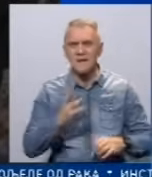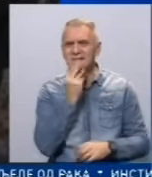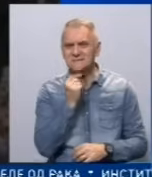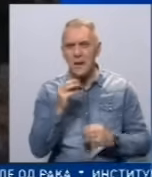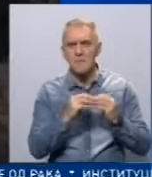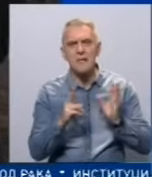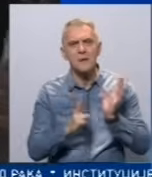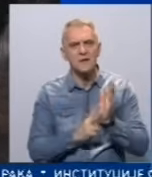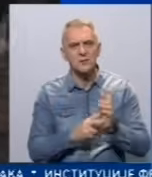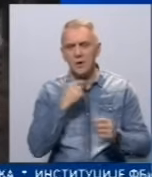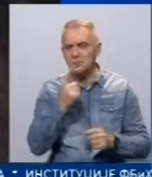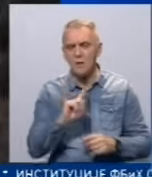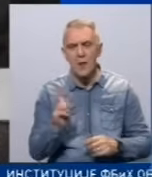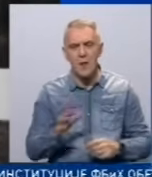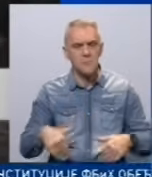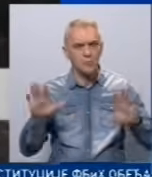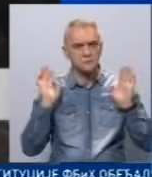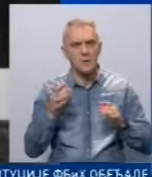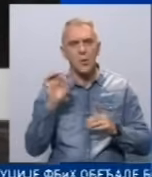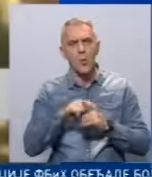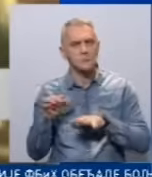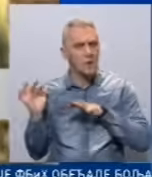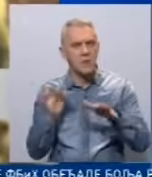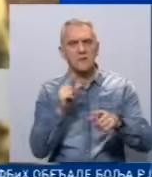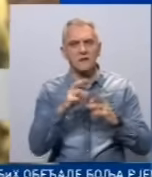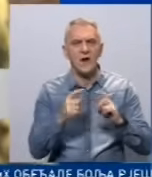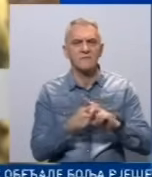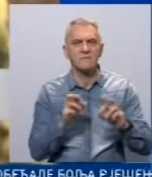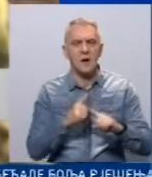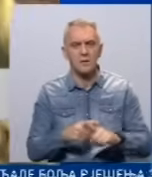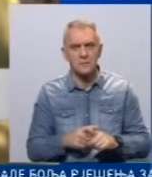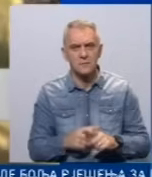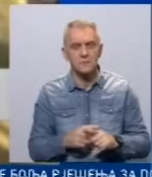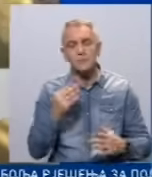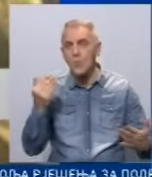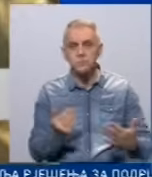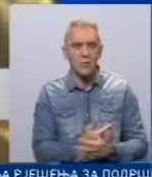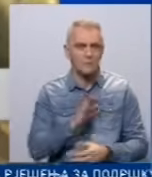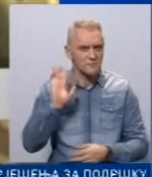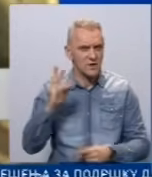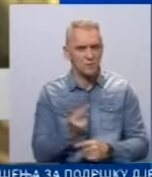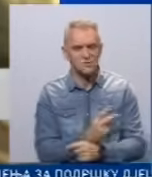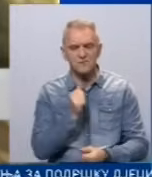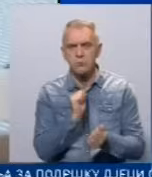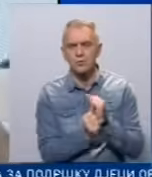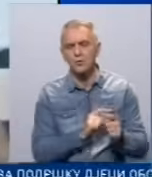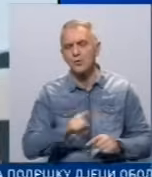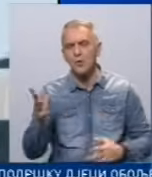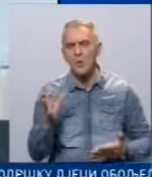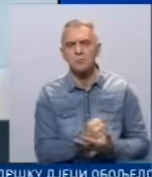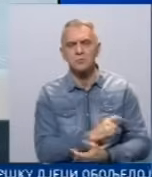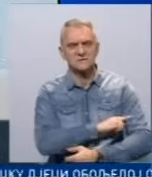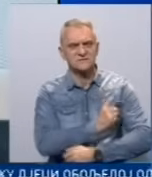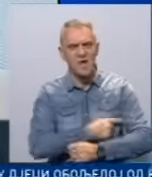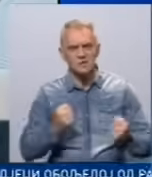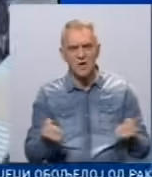Netanyahu poručuje da nema odustajanja od najavljene ofanzive na grad Rafah na jugu Gaze. Ponovio je da će se njegova zemlja boriti do pobjede te da će snažna